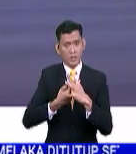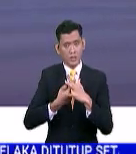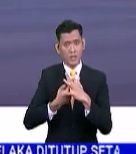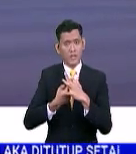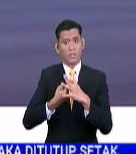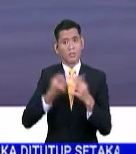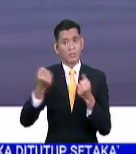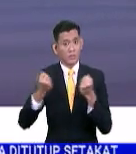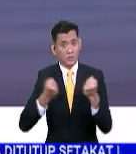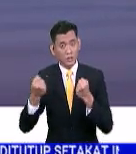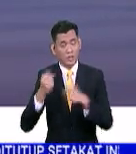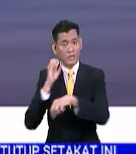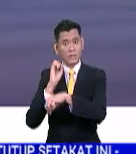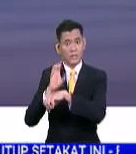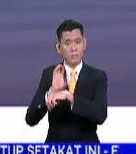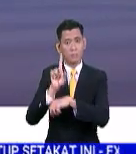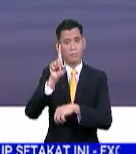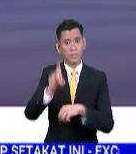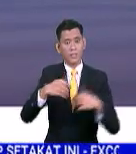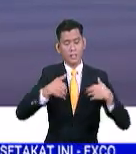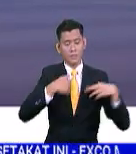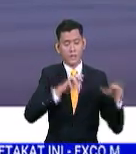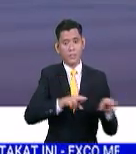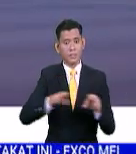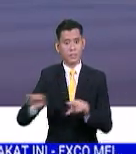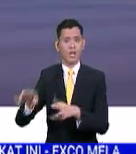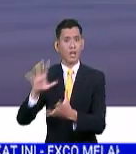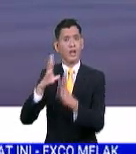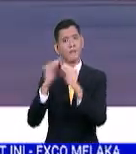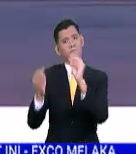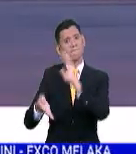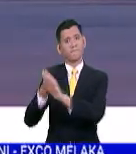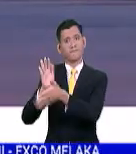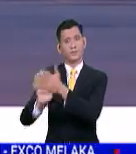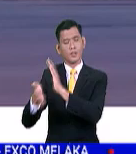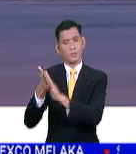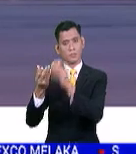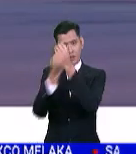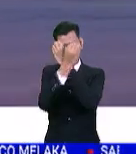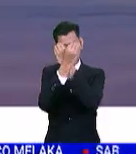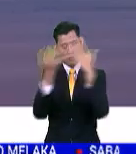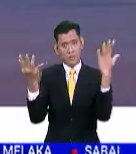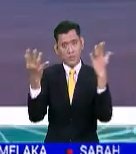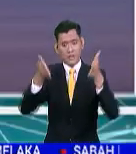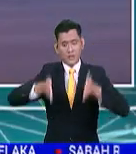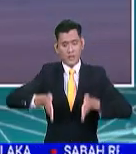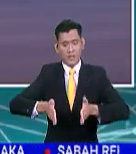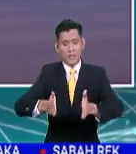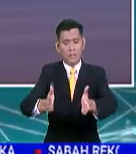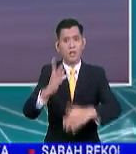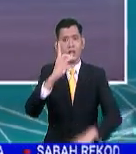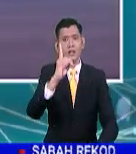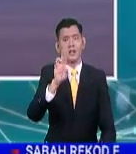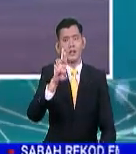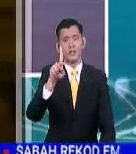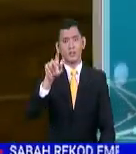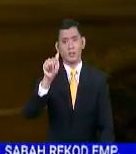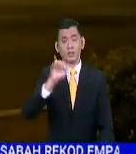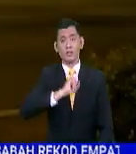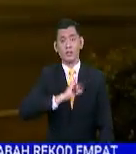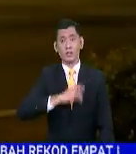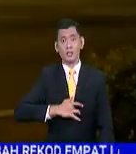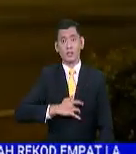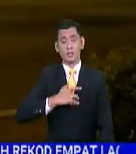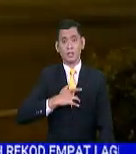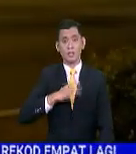untuk merancang perjalanan anda sebaiknya. Itu saja perkembangan yang dapat saya kongsikan dari Plaza Tol Jalan Duta. Dan saya kira rakan sugas